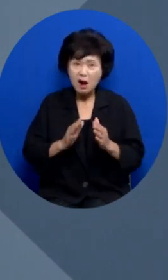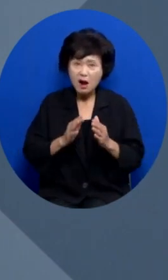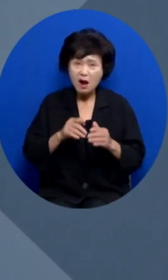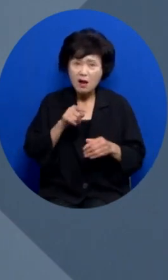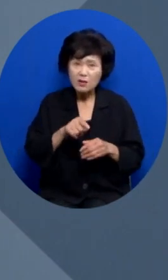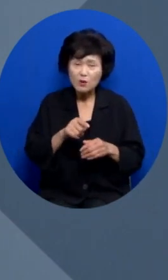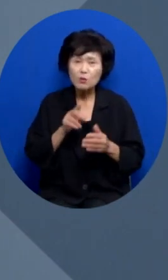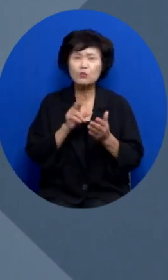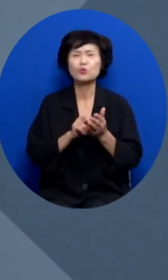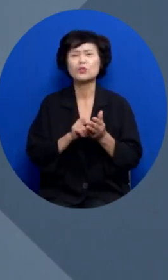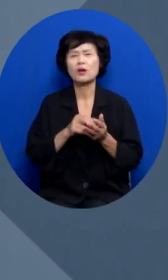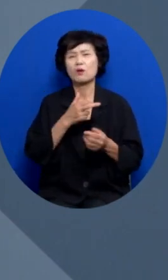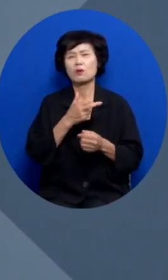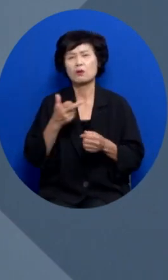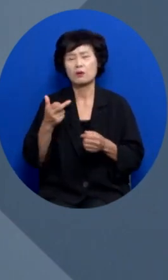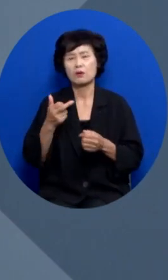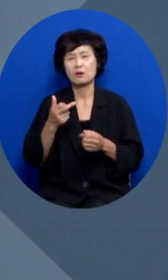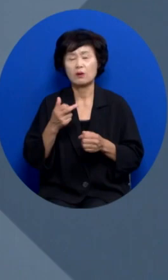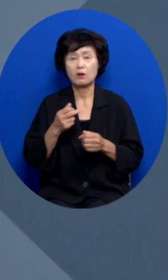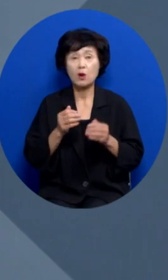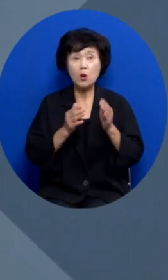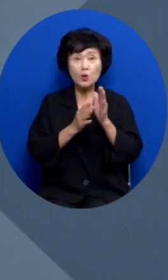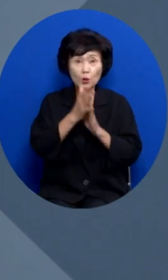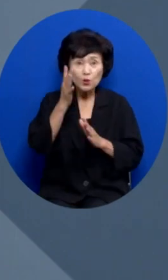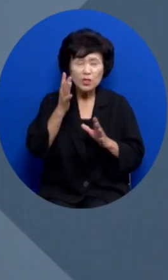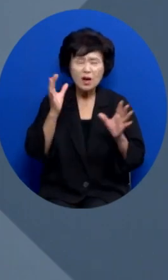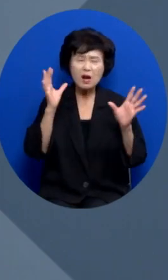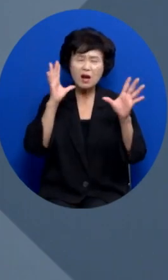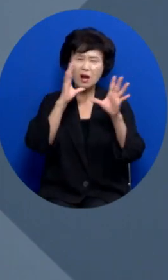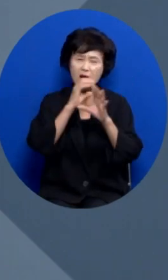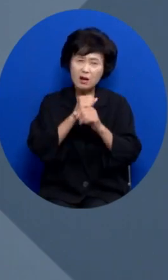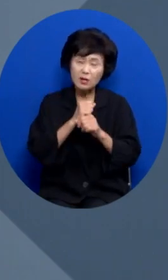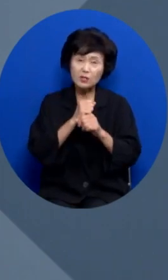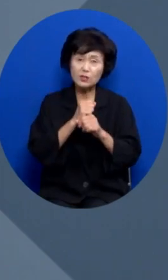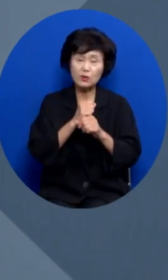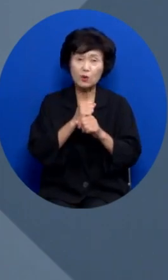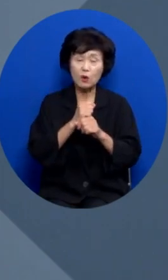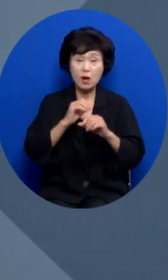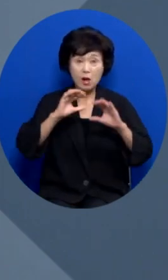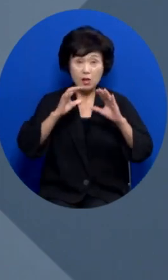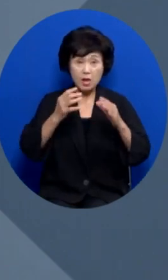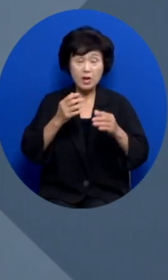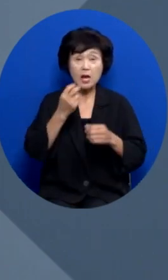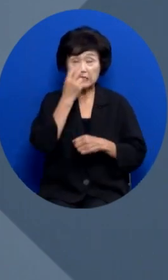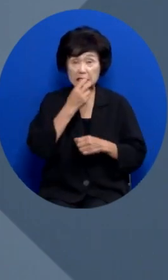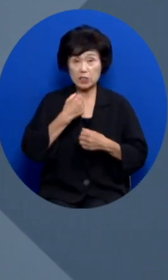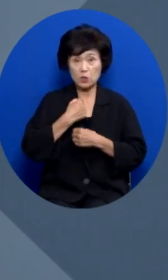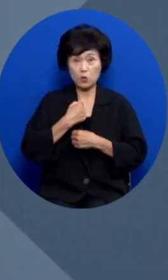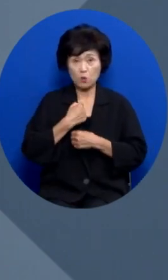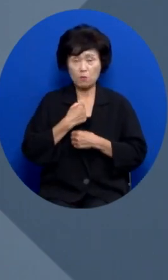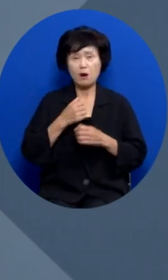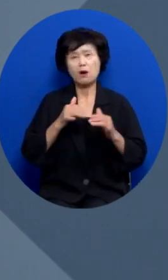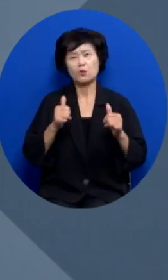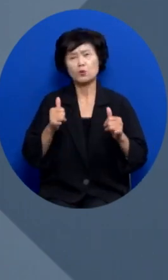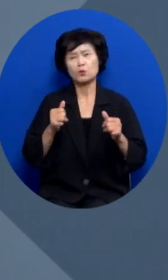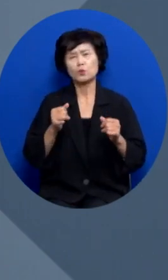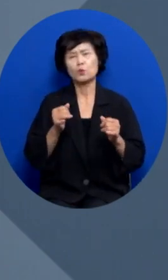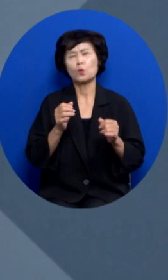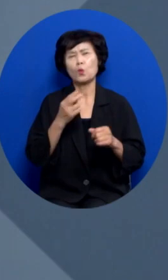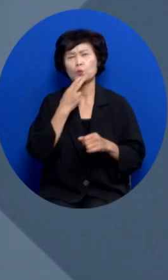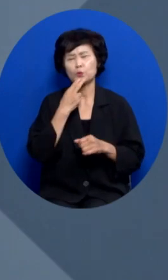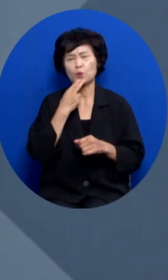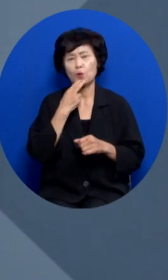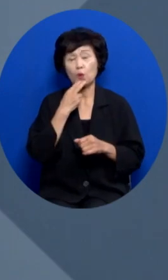되고, 그리고 도시가 소멸될 것이고, 국방을 지키는 사람이 없게 되고, 그러다 보면